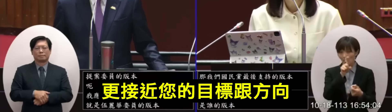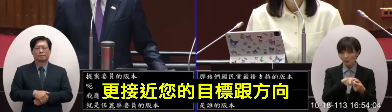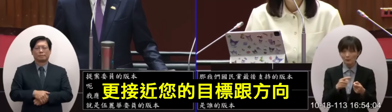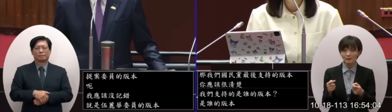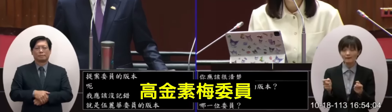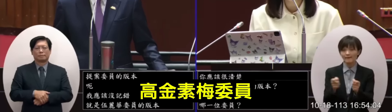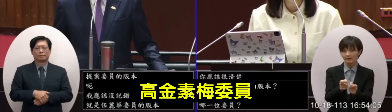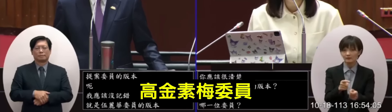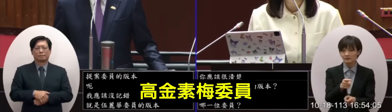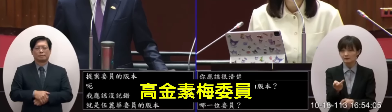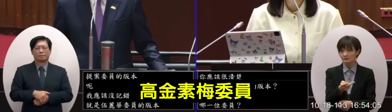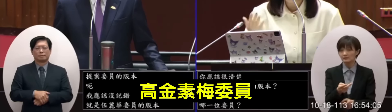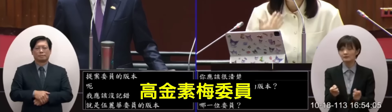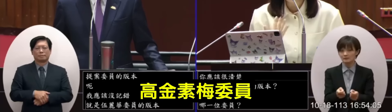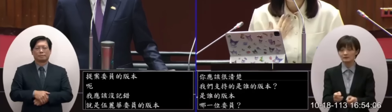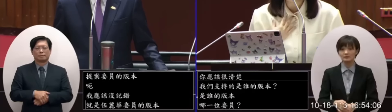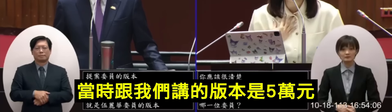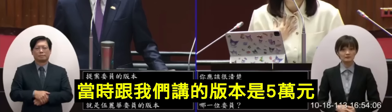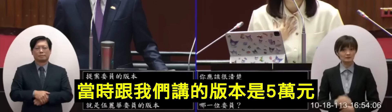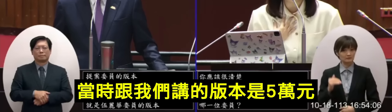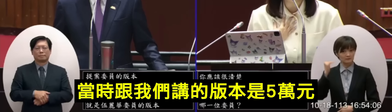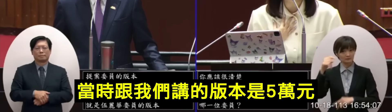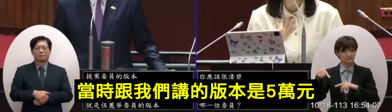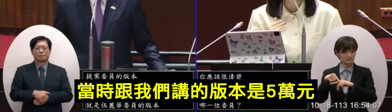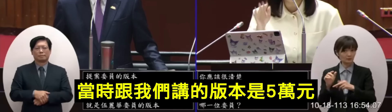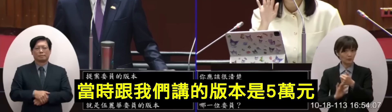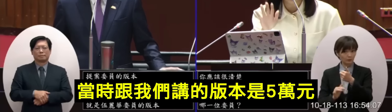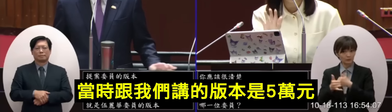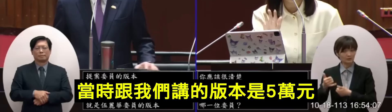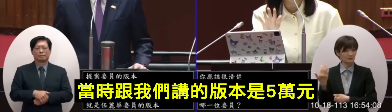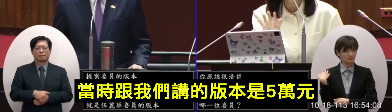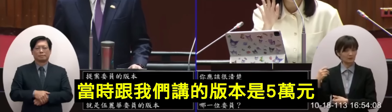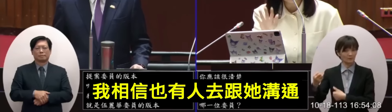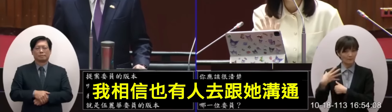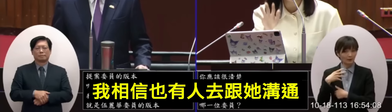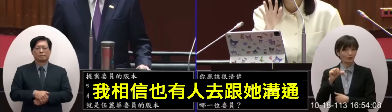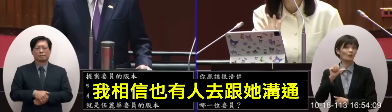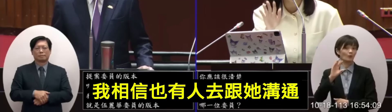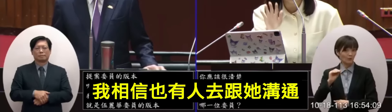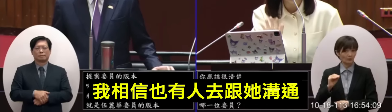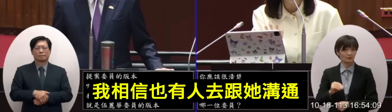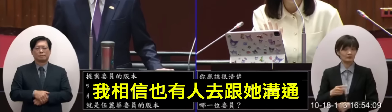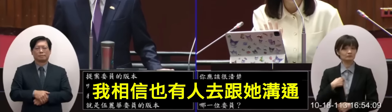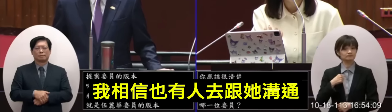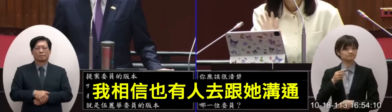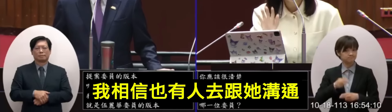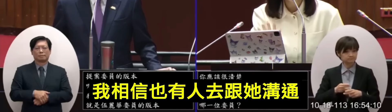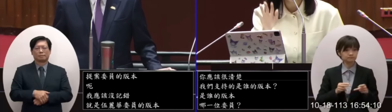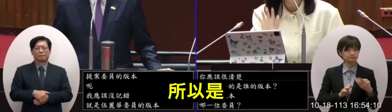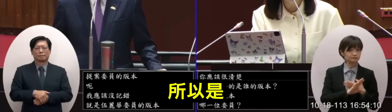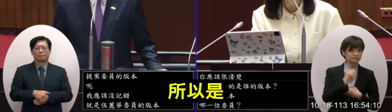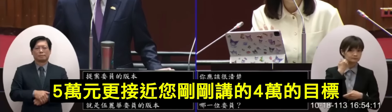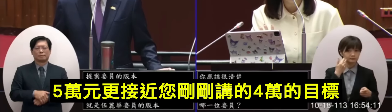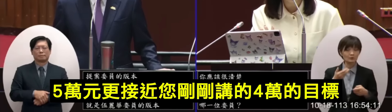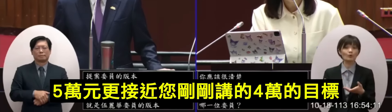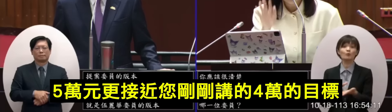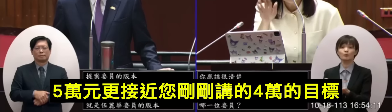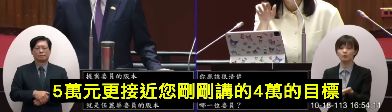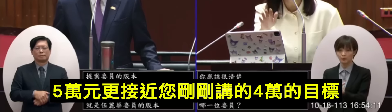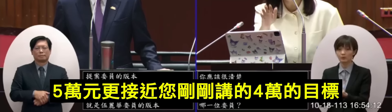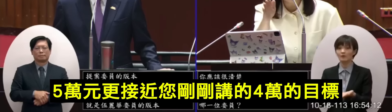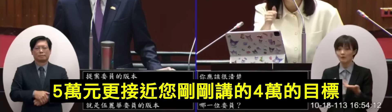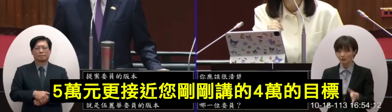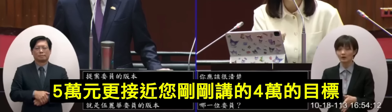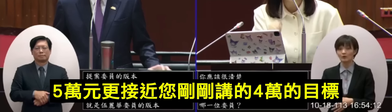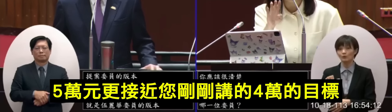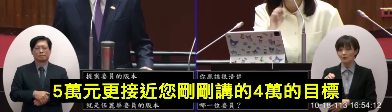方向。高金素梅委员当时跟我们讲的版本是50,000元，我相信也有人去跟他沟通，所以是50,000元。